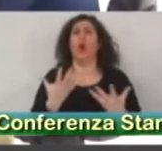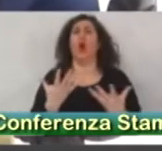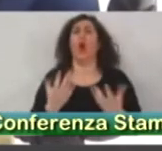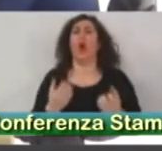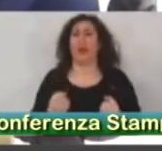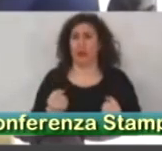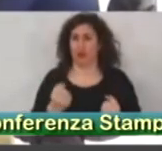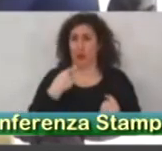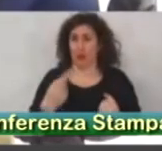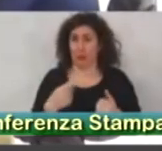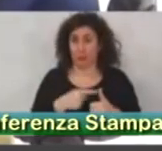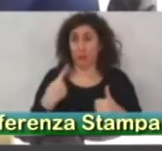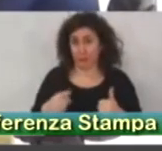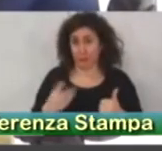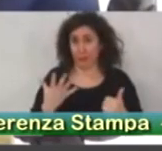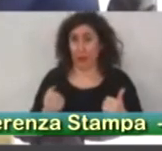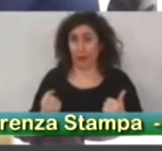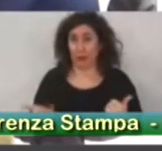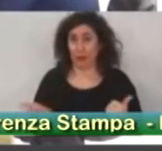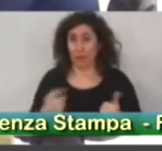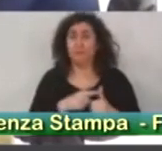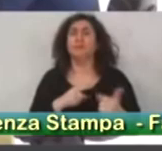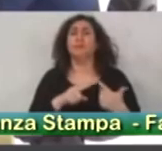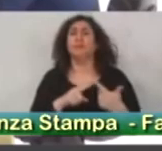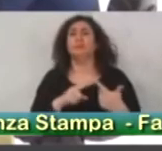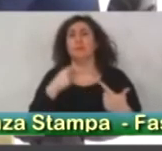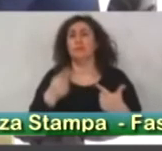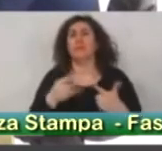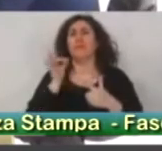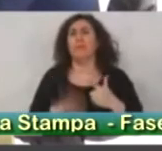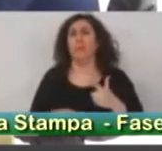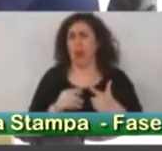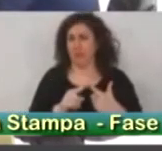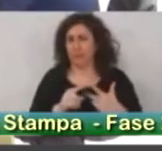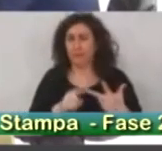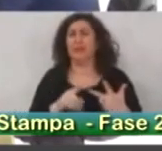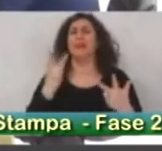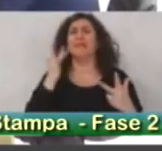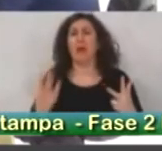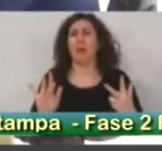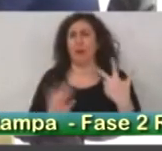concretezza, e questa è concretezza, ma abbiamo anche detto immediatezza e semplicità.